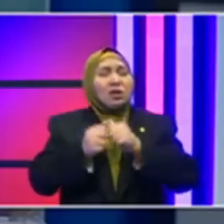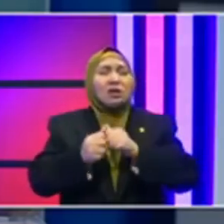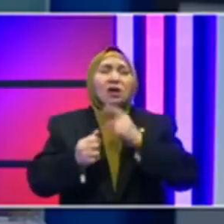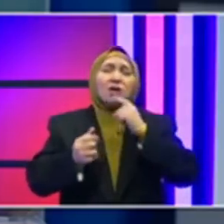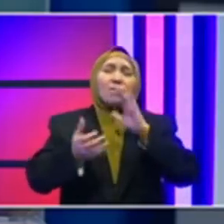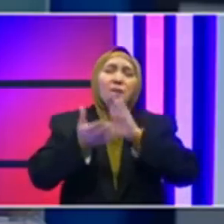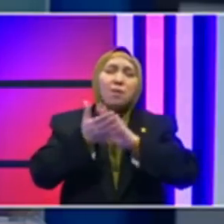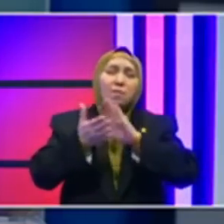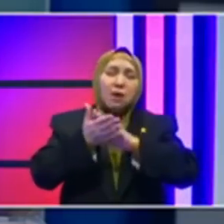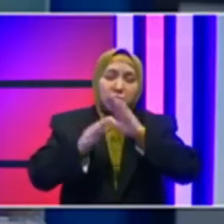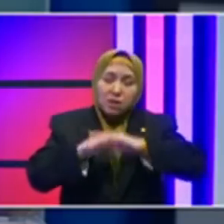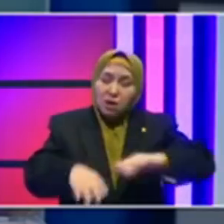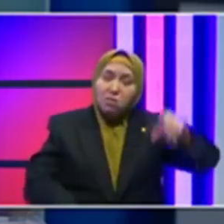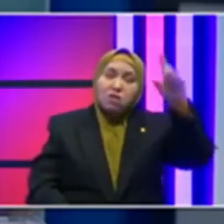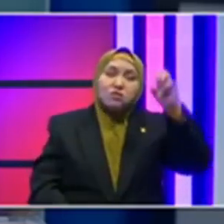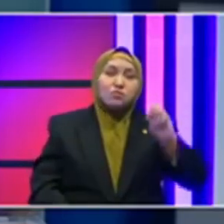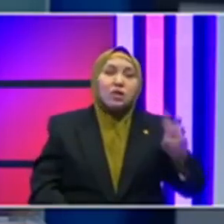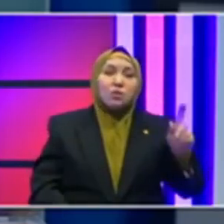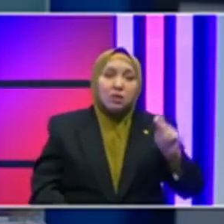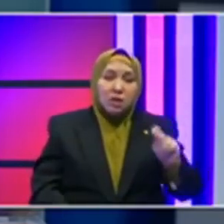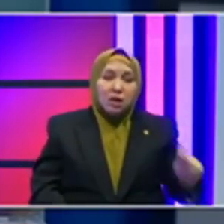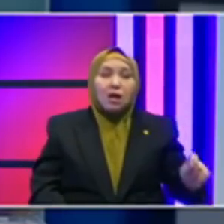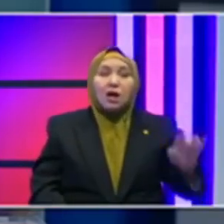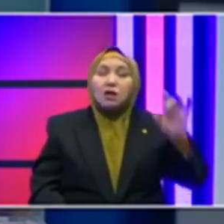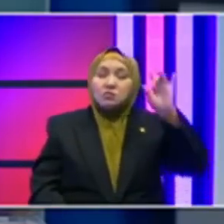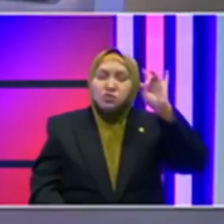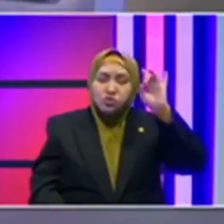terhadap Allah Subhanahu Wa Ta'ala